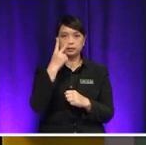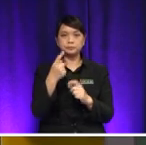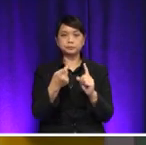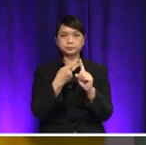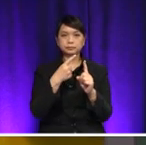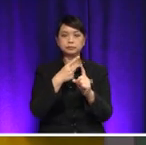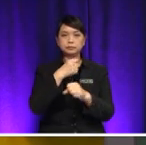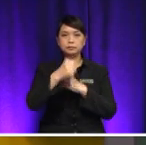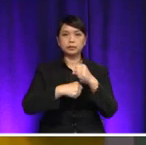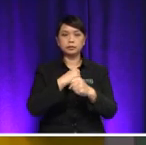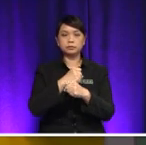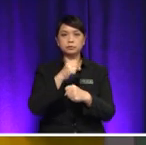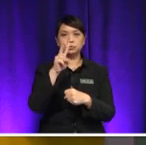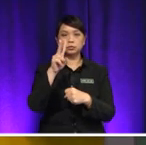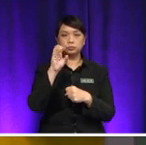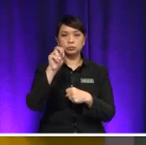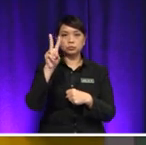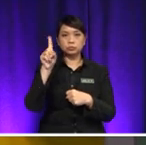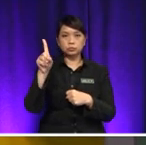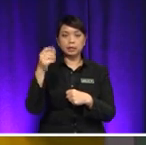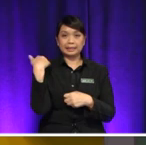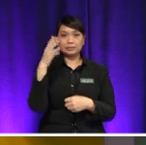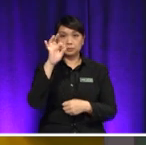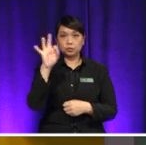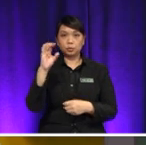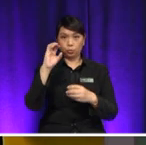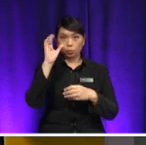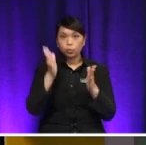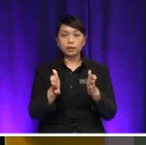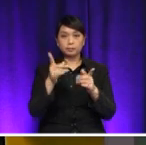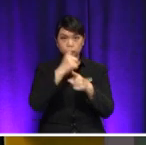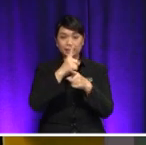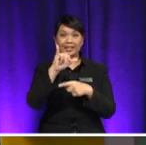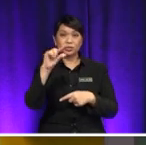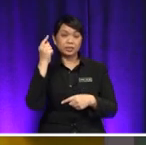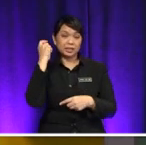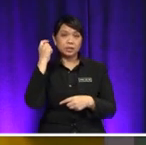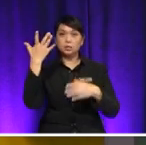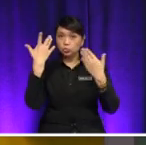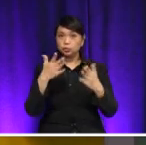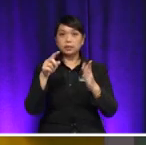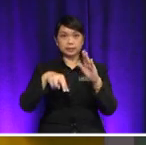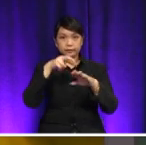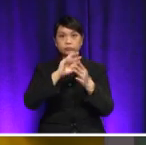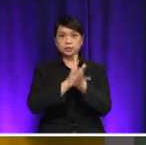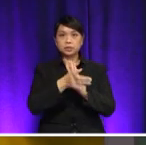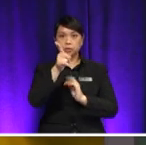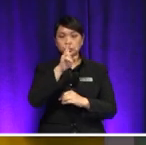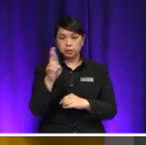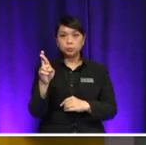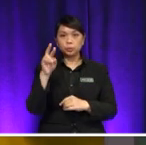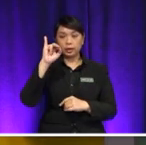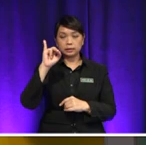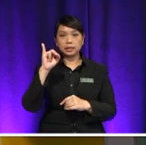2021 sebanyak 900 orang meningkat kepada satu ribu pengikut pada tahun